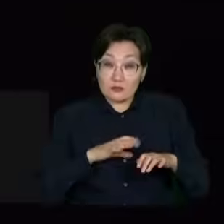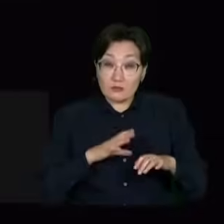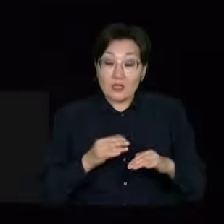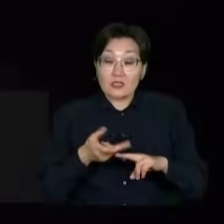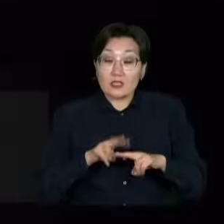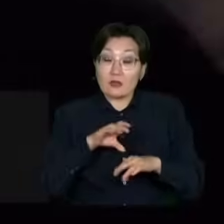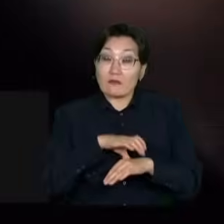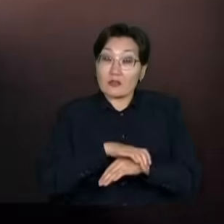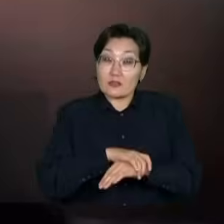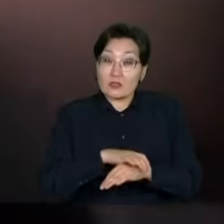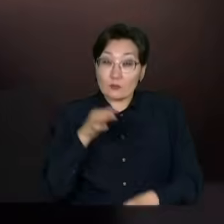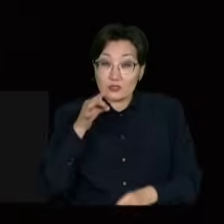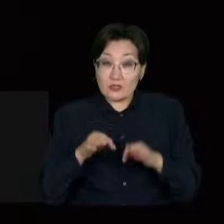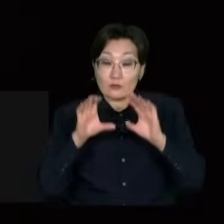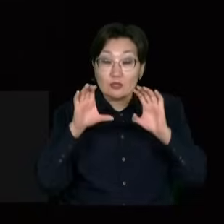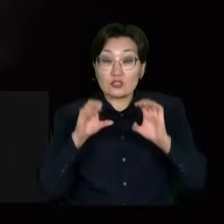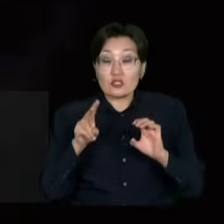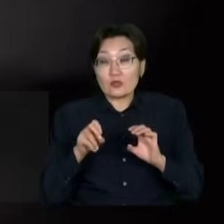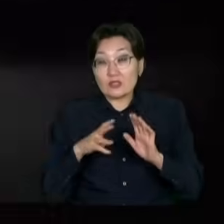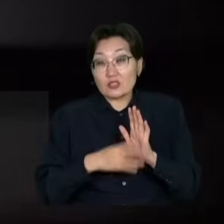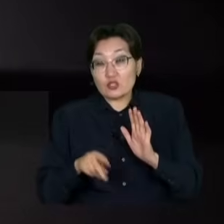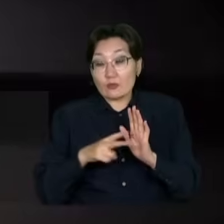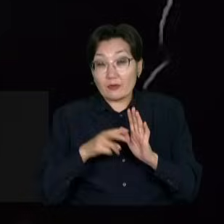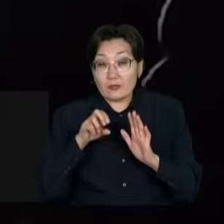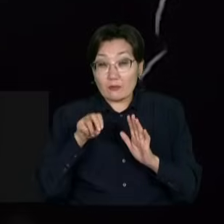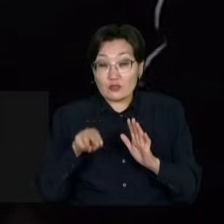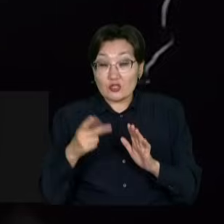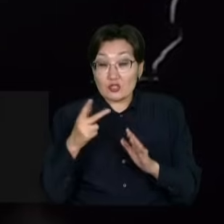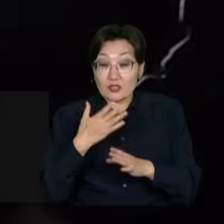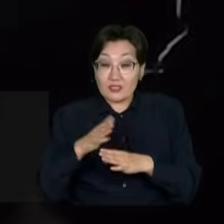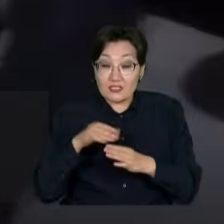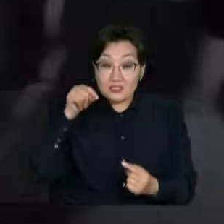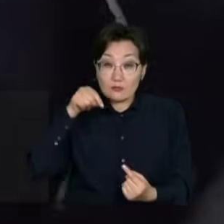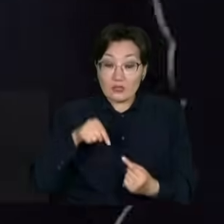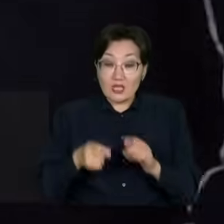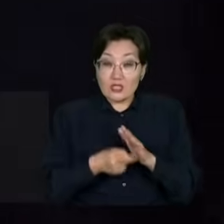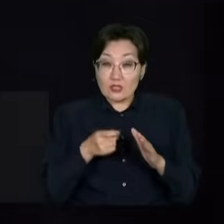алған факты қылмыстық кодекстің 297 бабы 3 бөлігіне